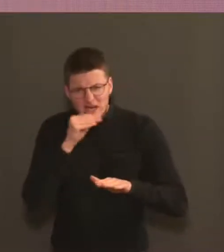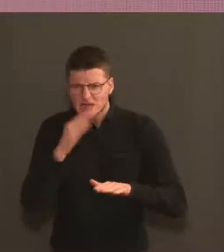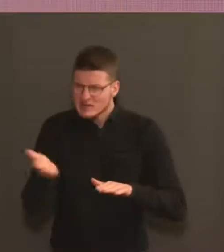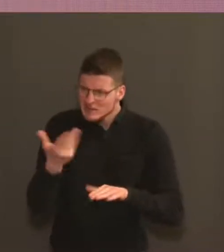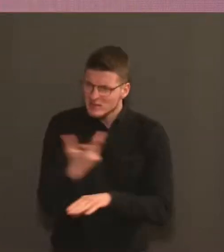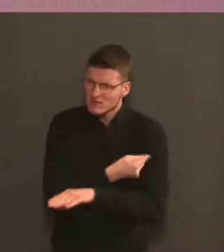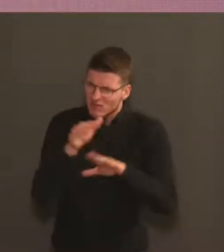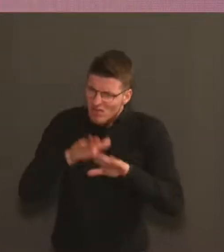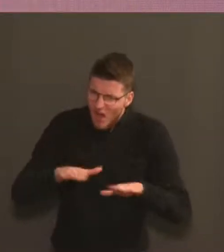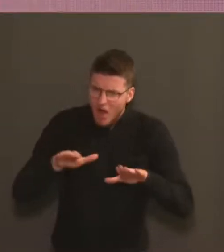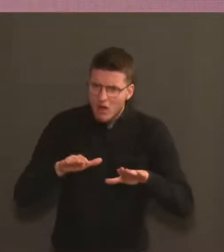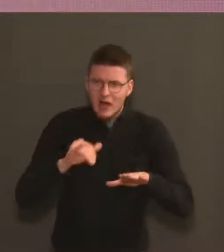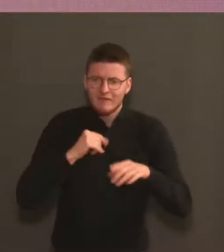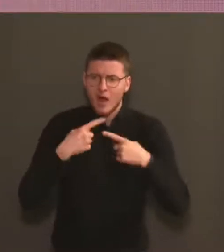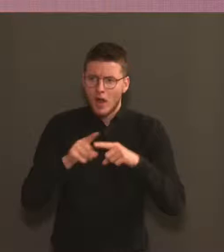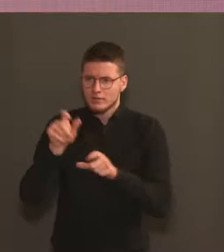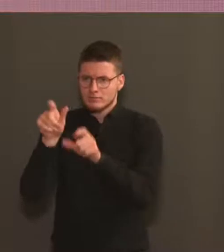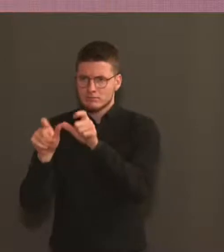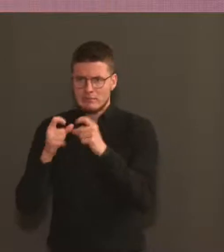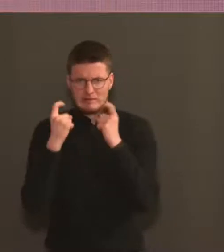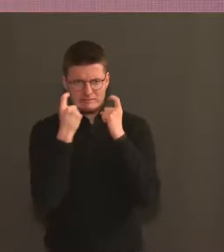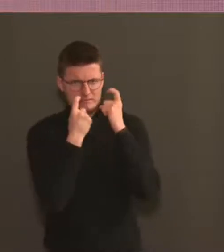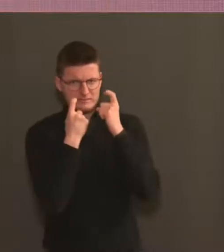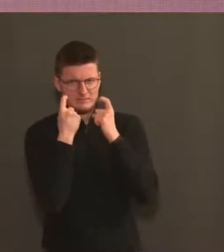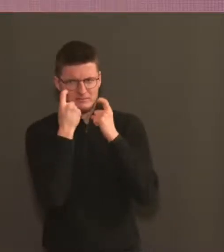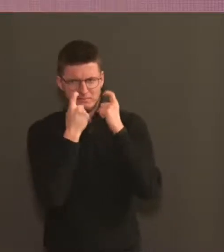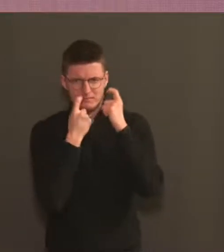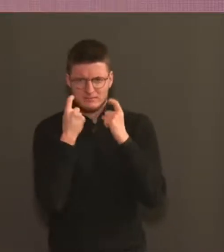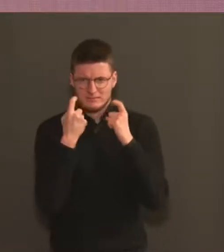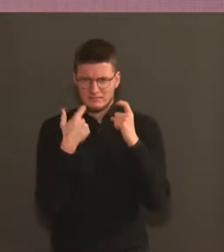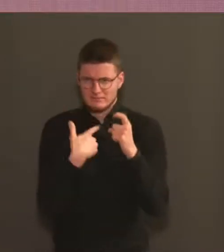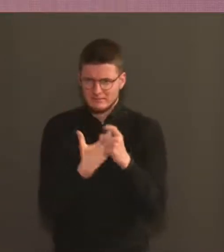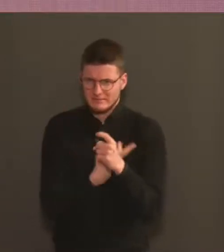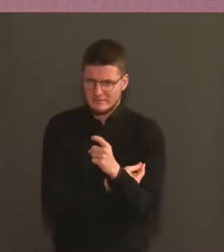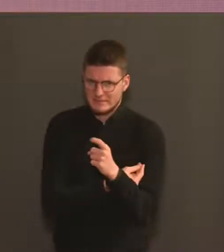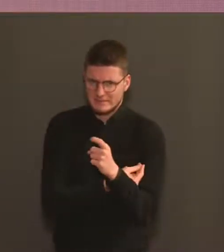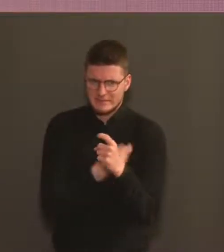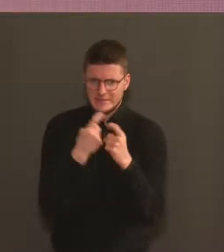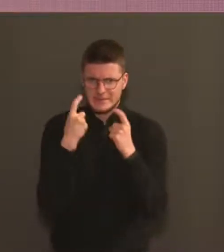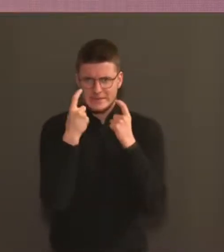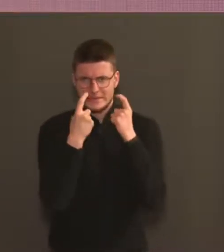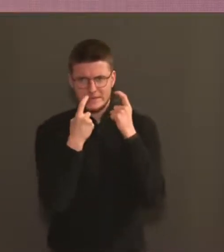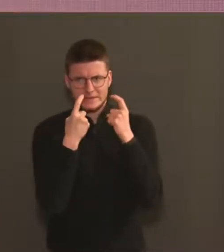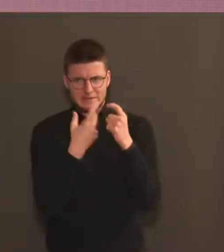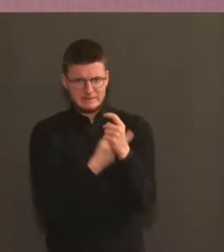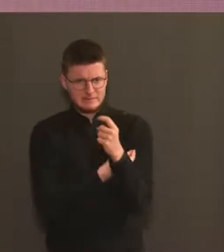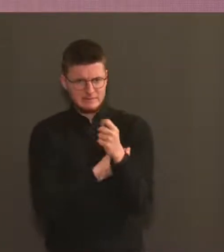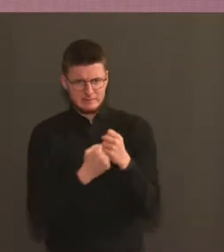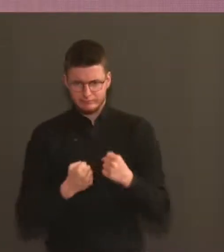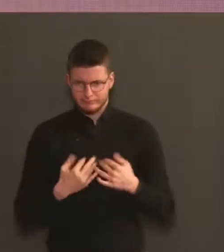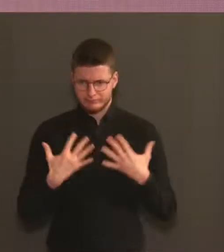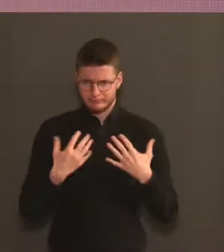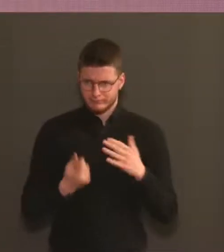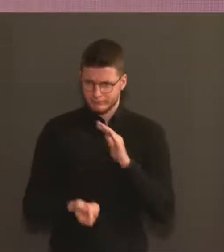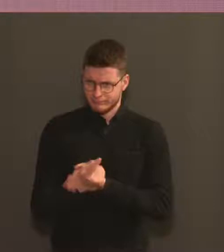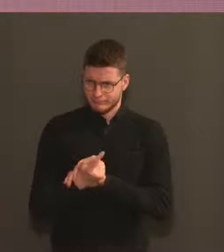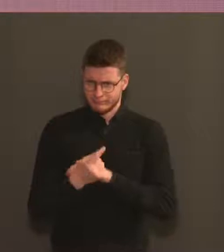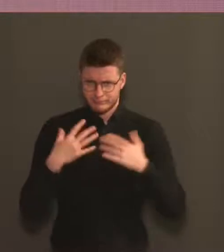Anderzijds is er ook bezorgdheid, vooral over de bijwerkingen op korte en lange